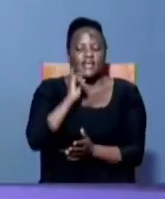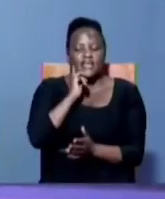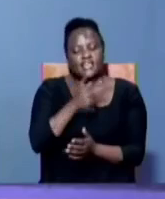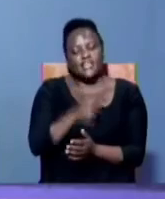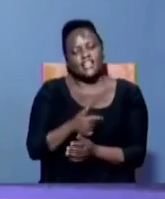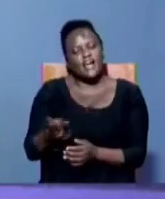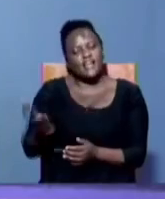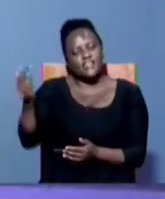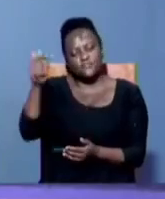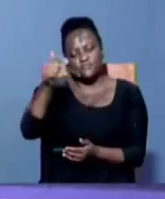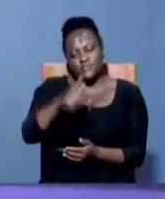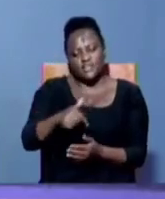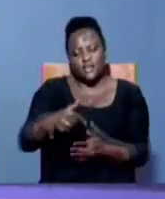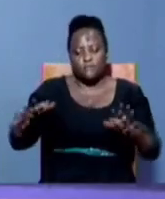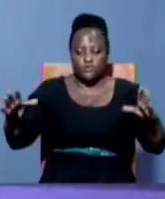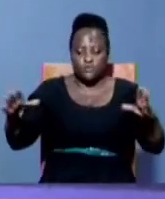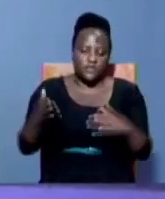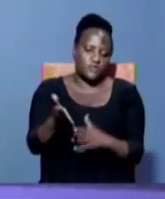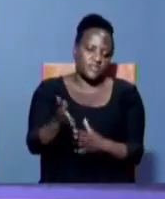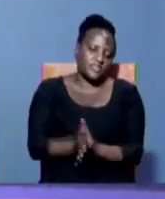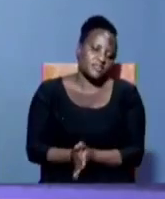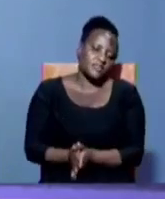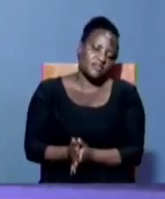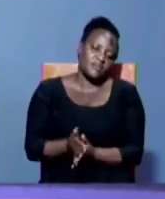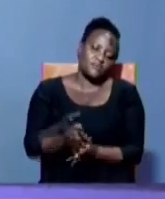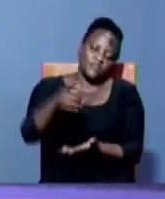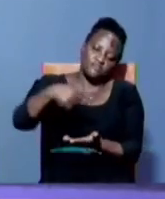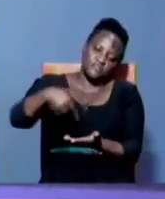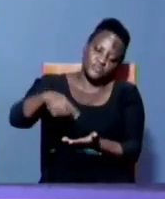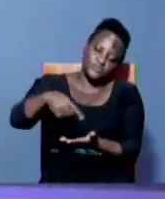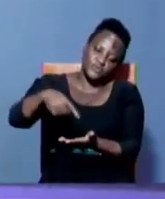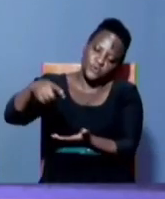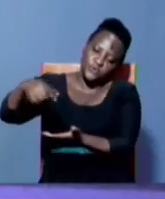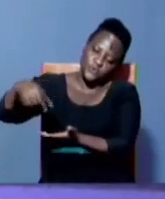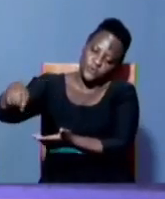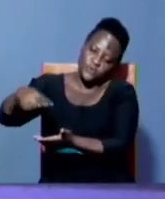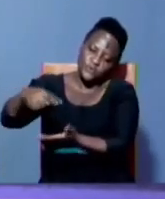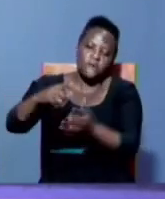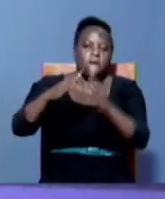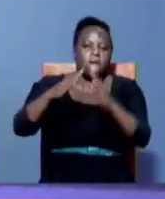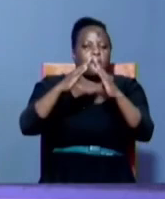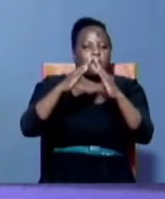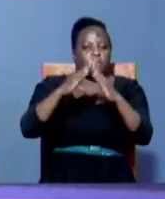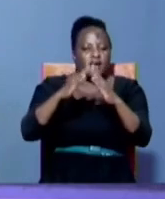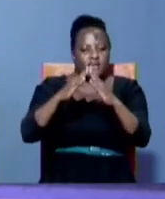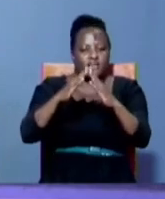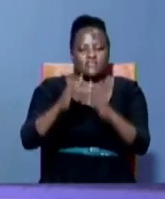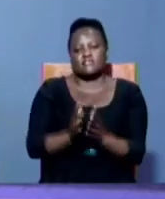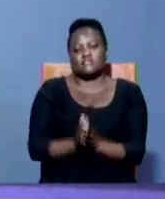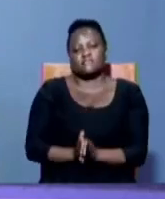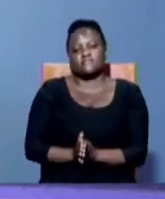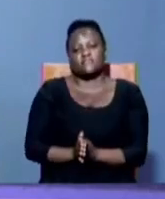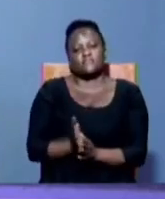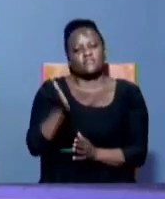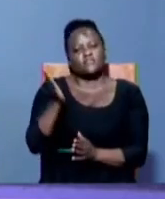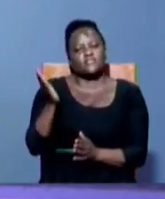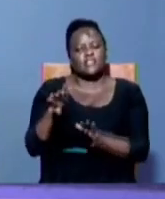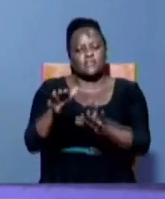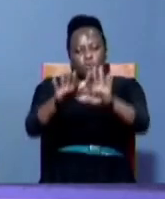aliyehudhuria mikutano hii katika vituo, katika makazi, nyumbani, kwenye zile